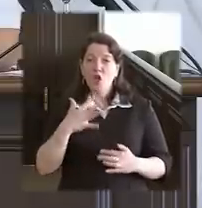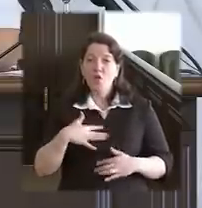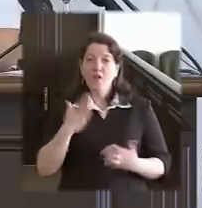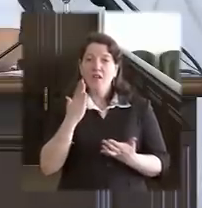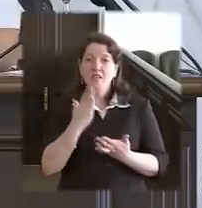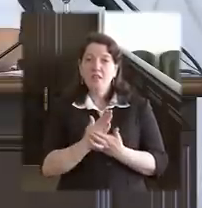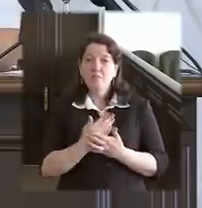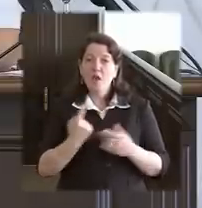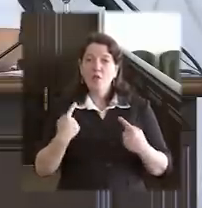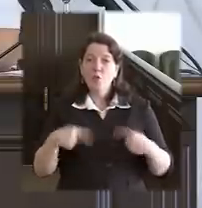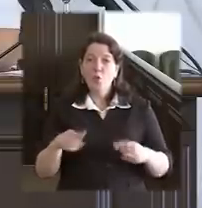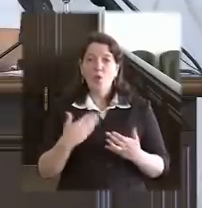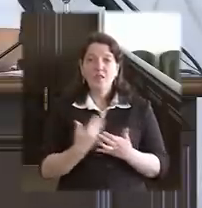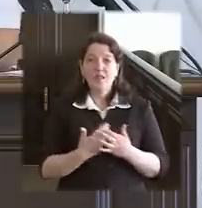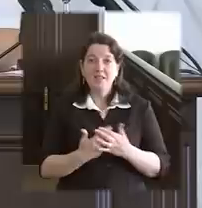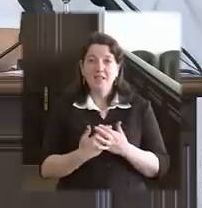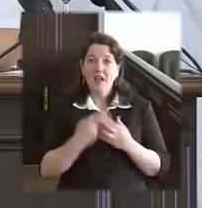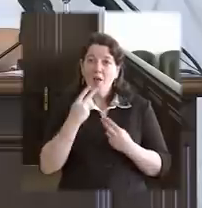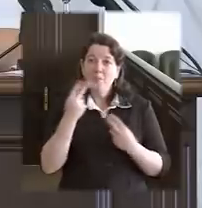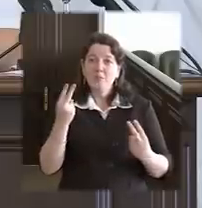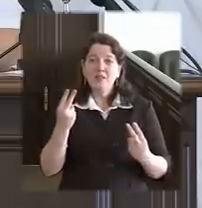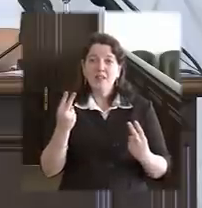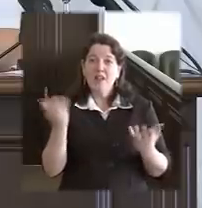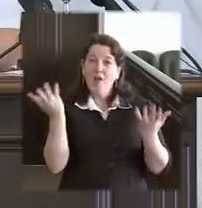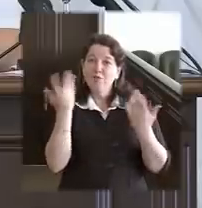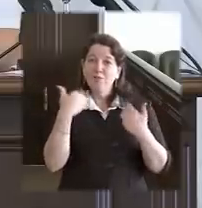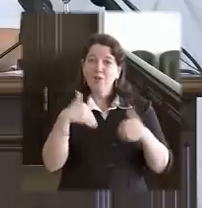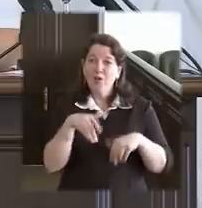носит совершенно другой характер. Посмотрите, как влюбленные.